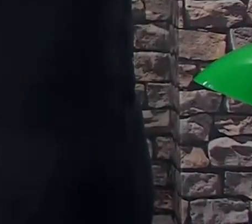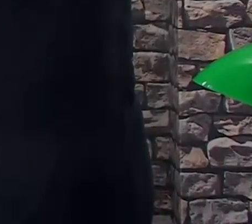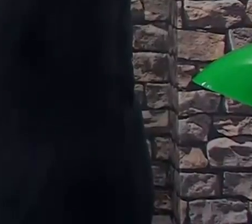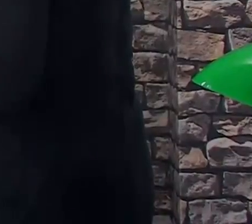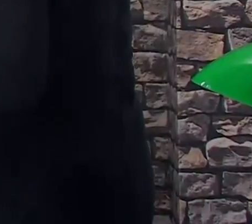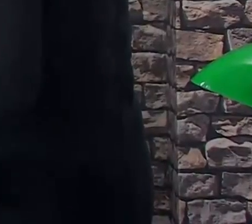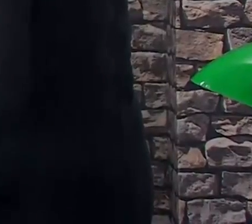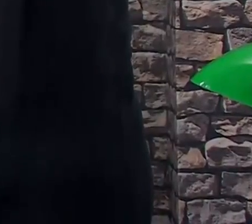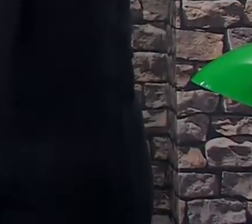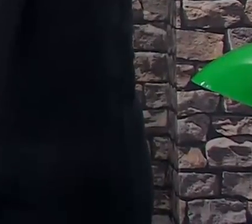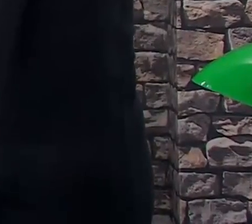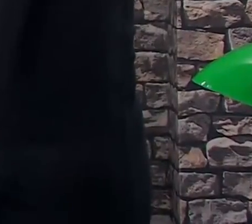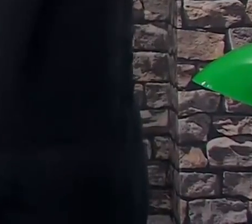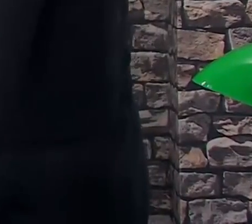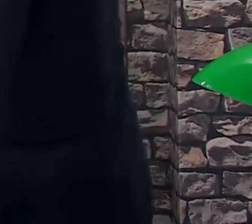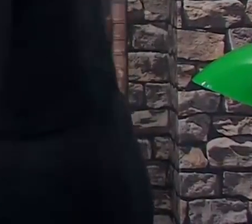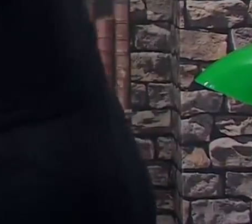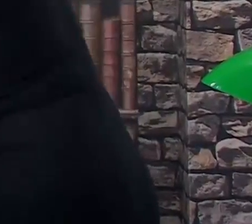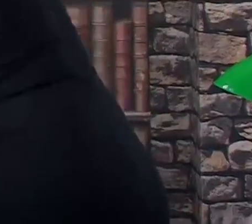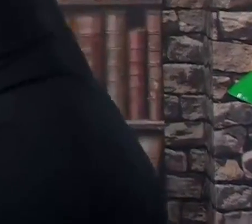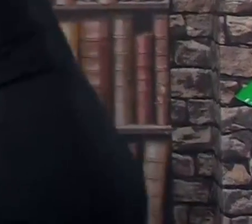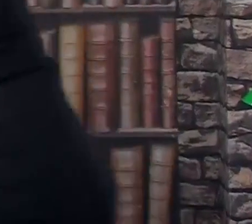bir kütüphane varmış. Havası veren duvar kağıdı.